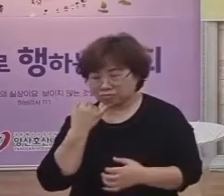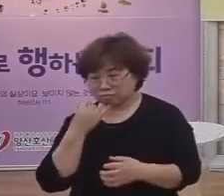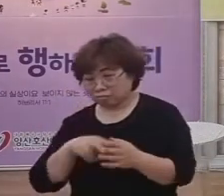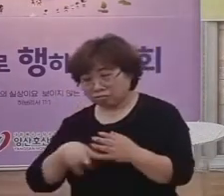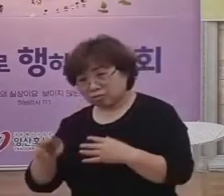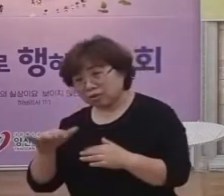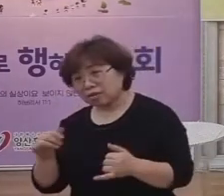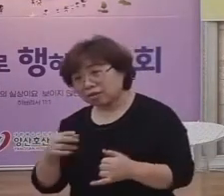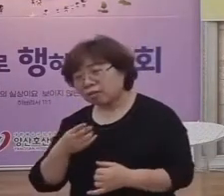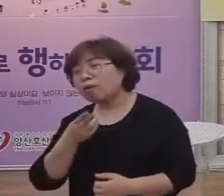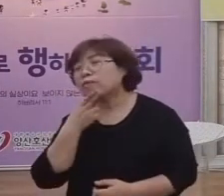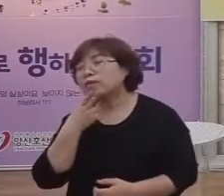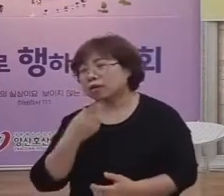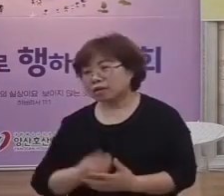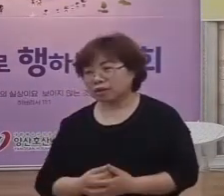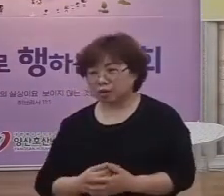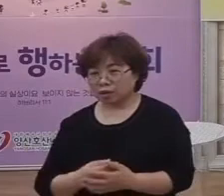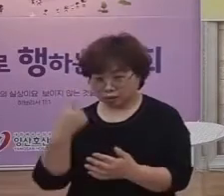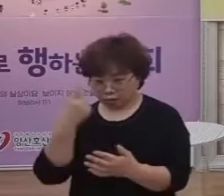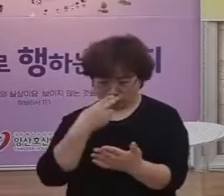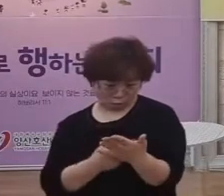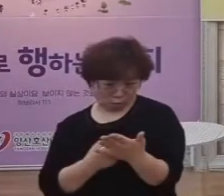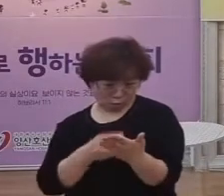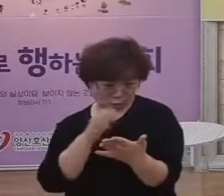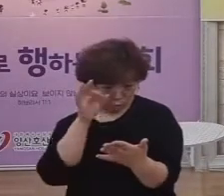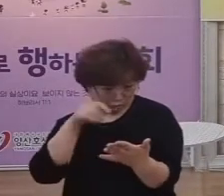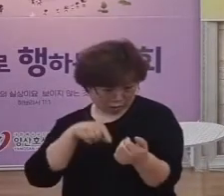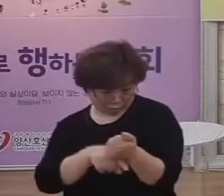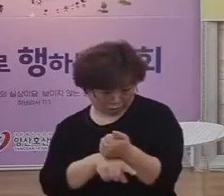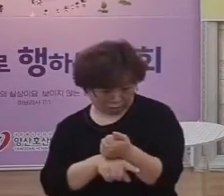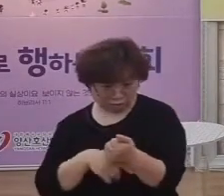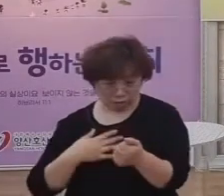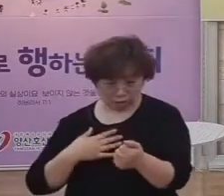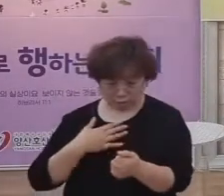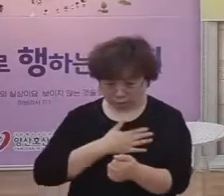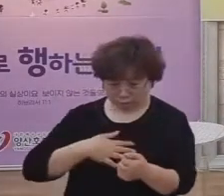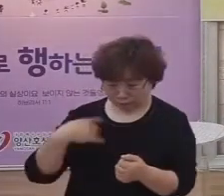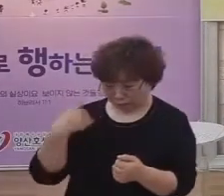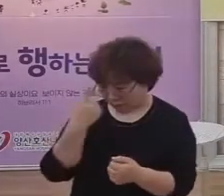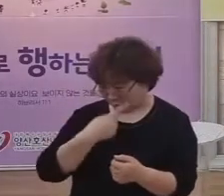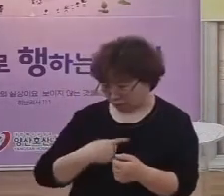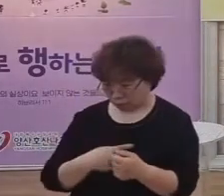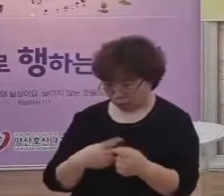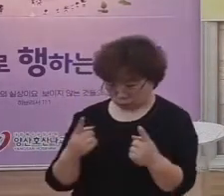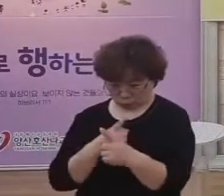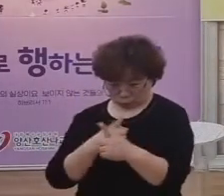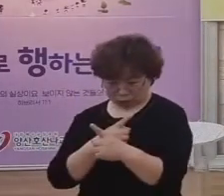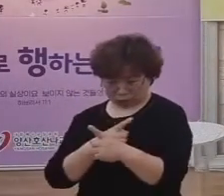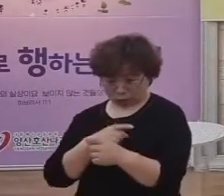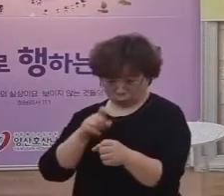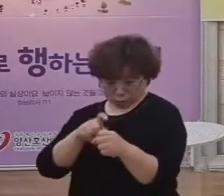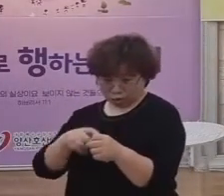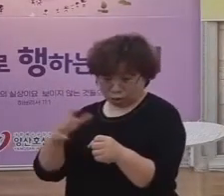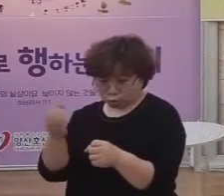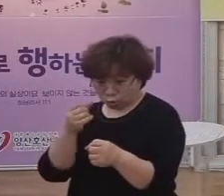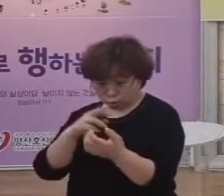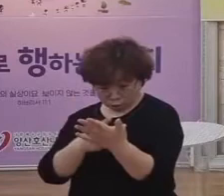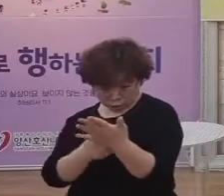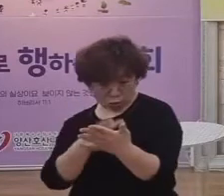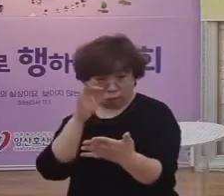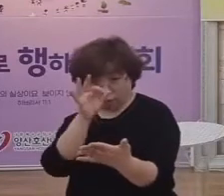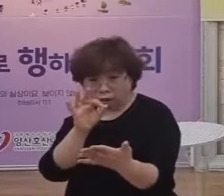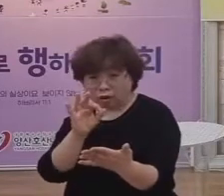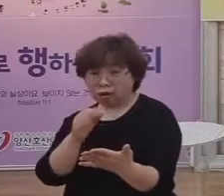뭐 하려고 봤어요? 거울을 봤다는 건 혹시 이 몸에 또는 옷에 매무새나 어디 묻은 거 있거나